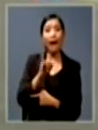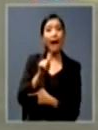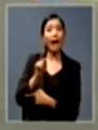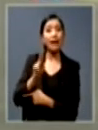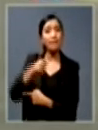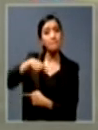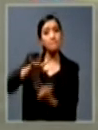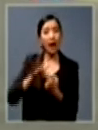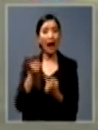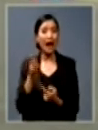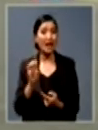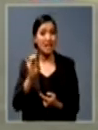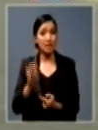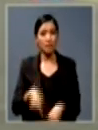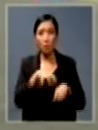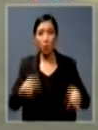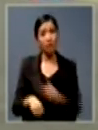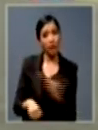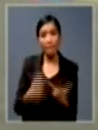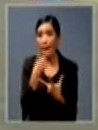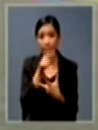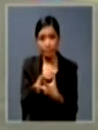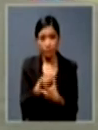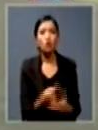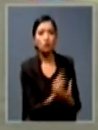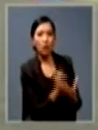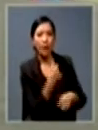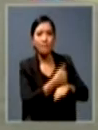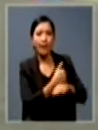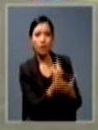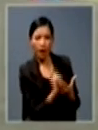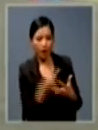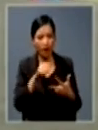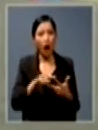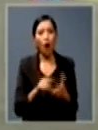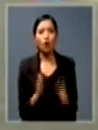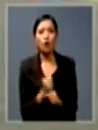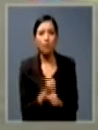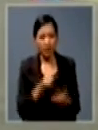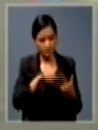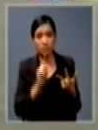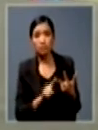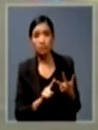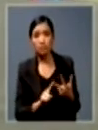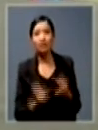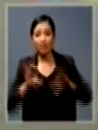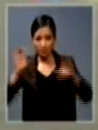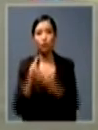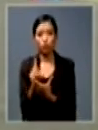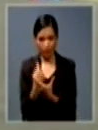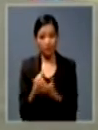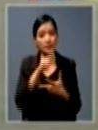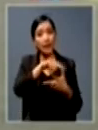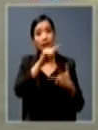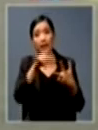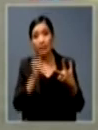าคีคือประกอบด้วย3ส่วน3ส่วนมีใครบ้างตัวแทนในจ้างนะฮะตัวแทนลูกจ้ าง แล้วก็ตัวแทนรัฐบาล3